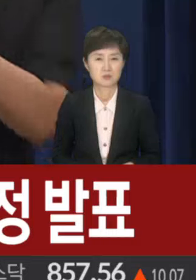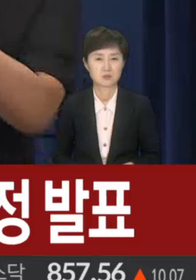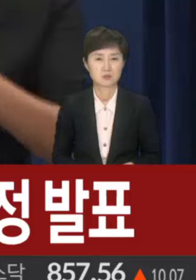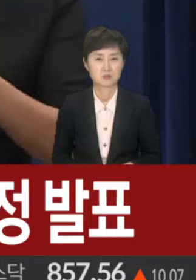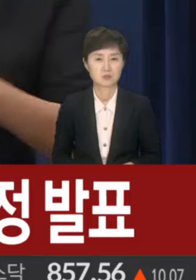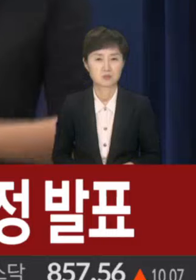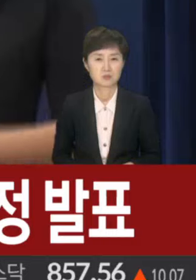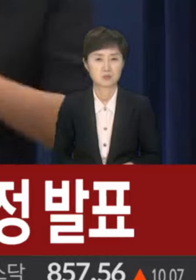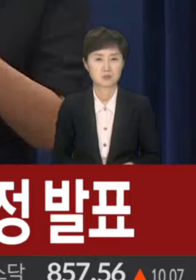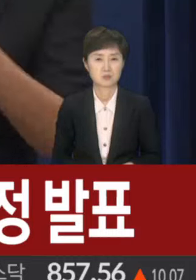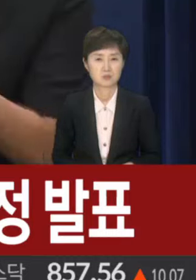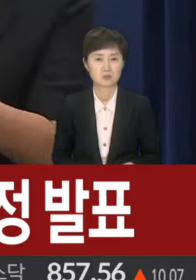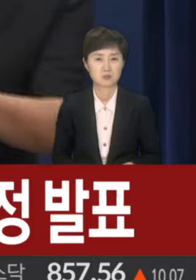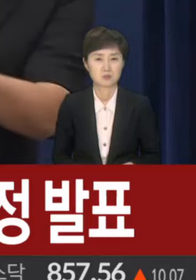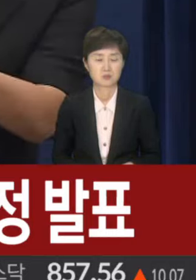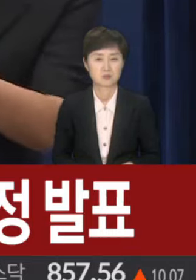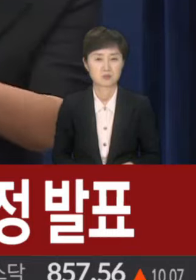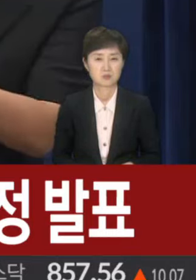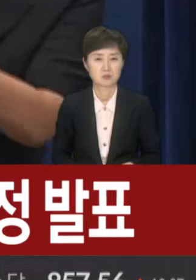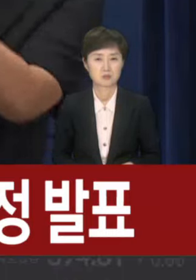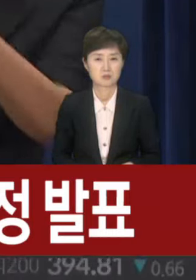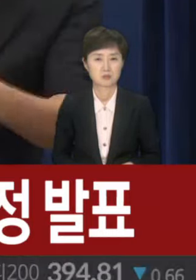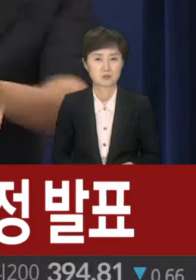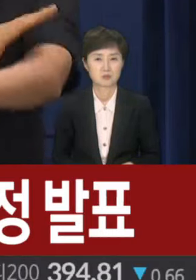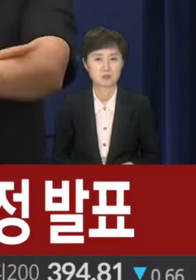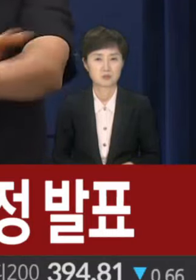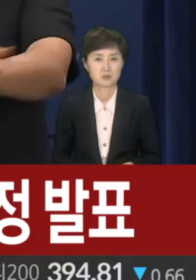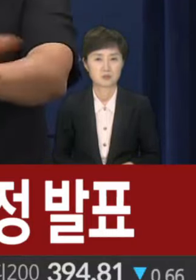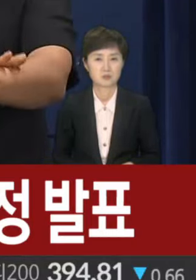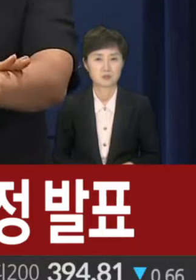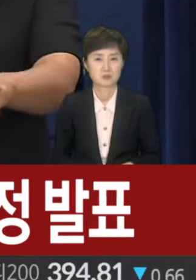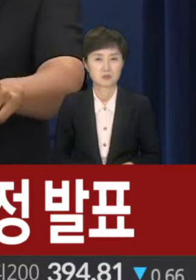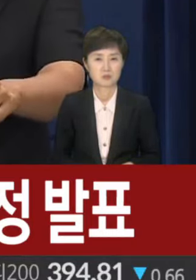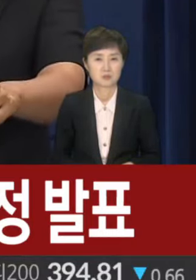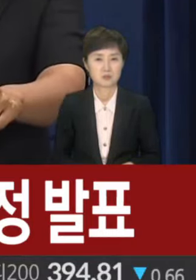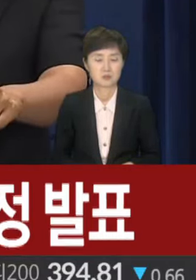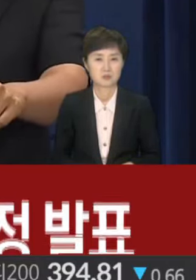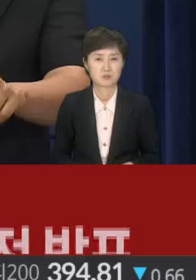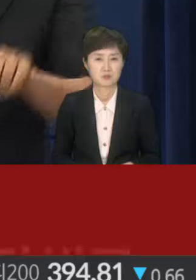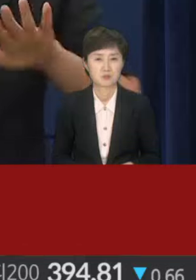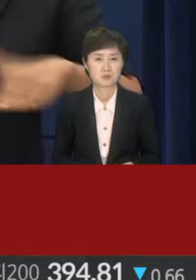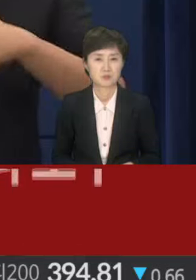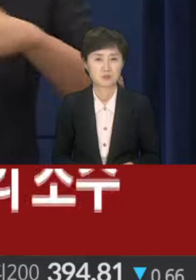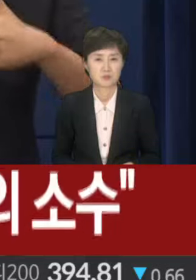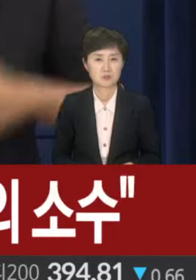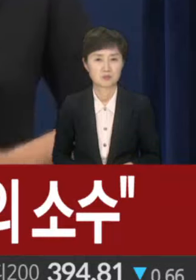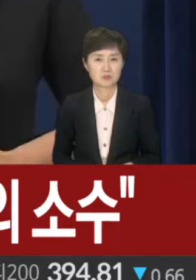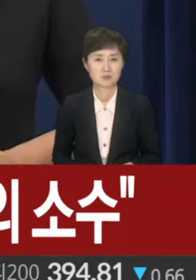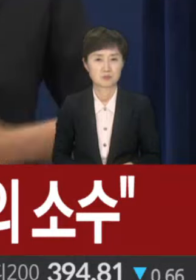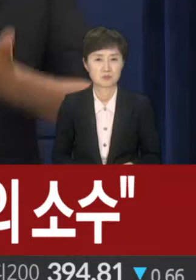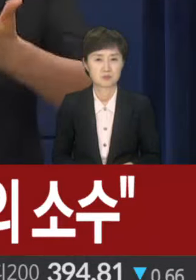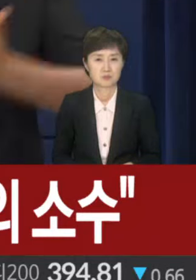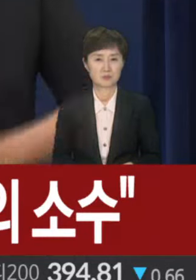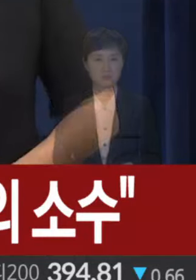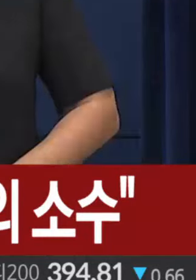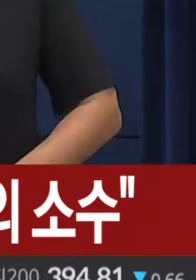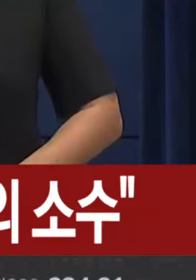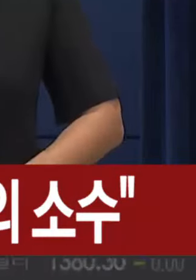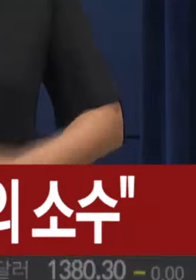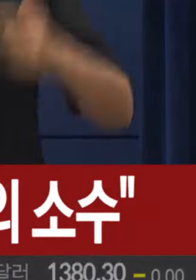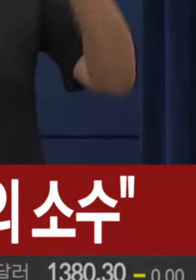진료가 이루어지고 있으나 의료 현장으로 돌아온 전공인은 소수입니다. 정부는 지난 6월